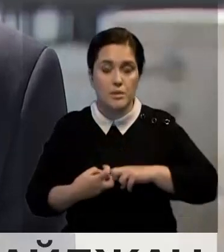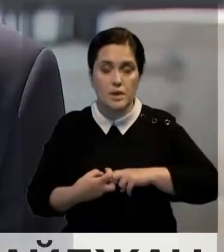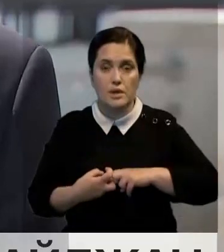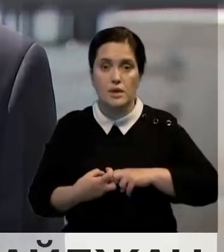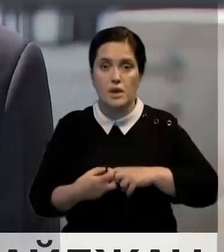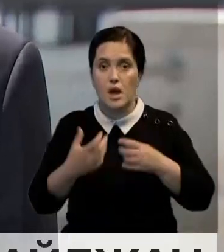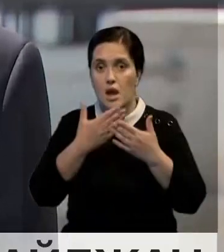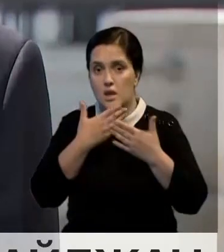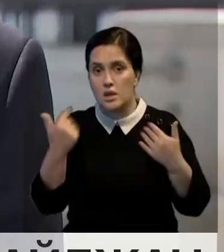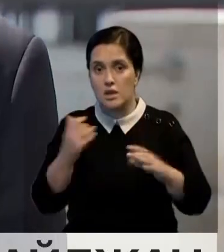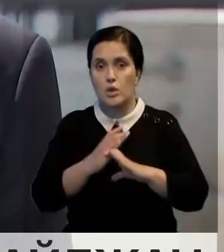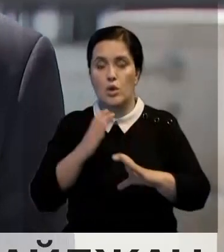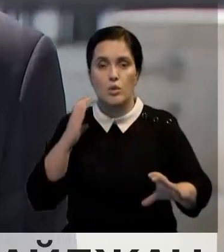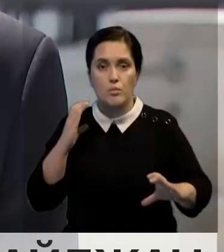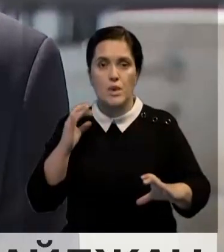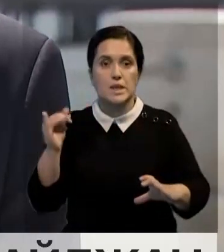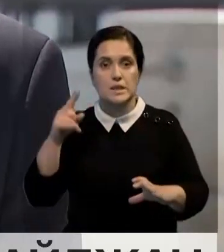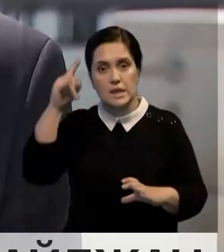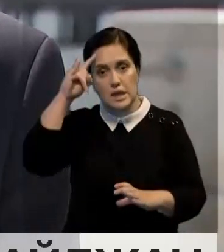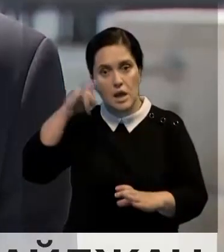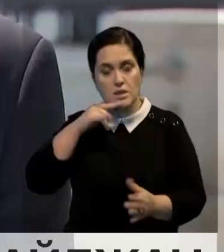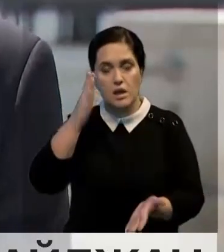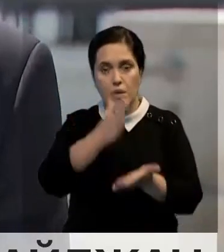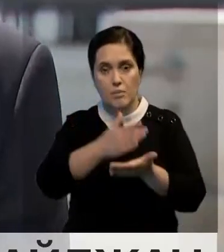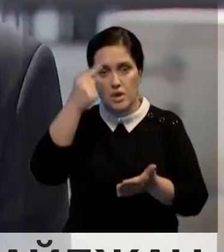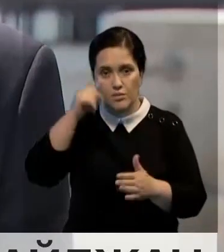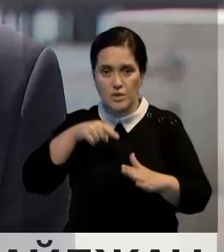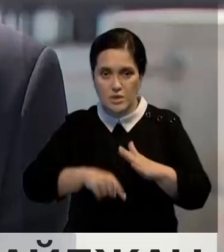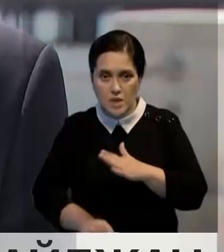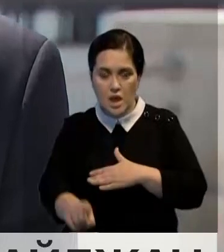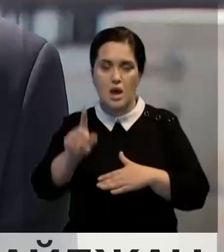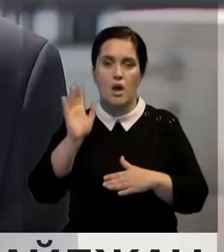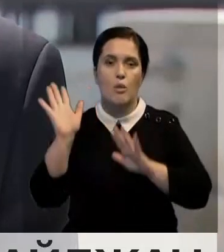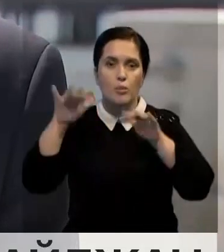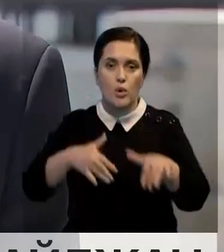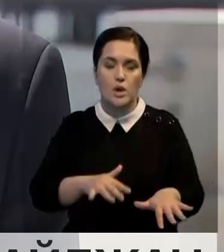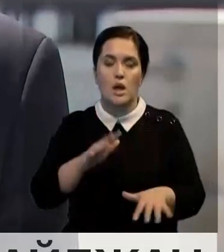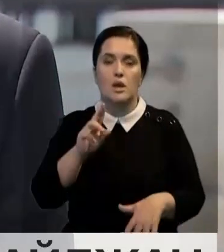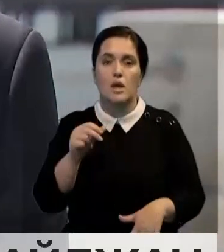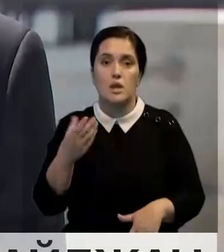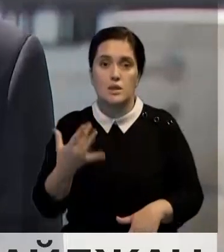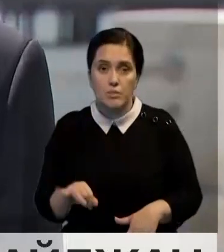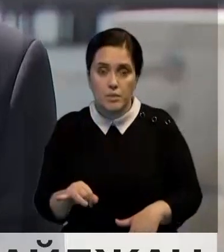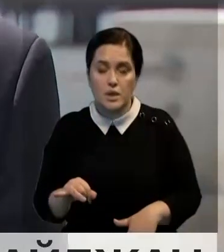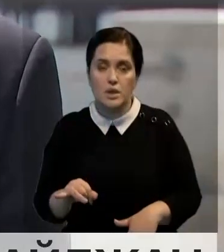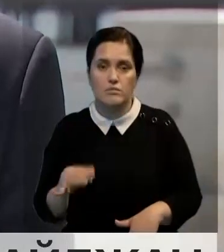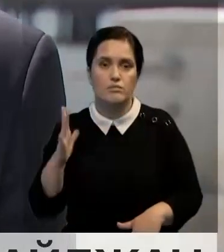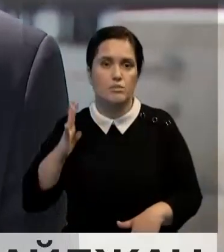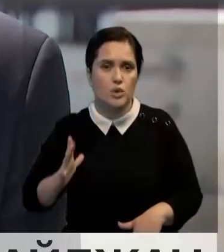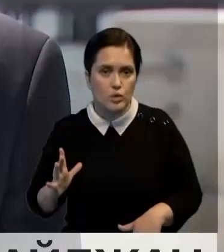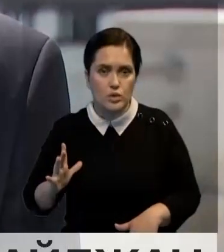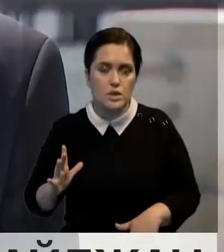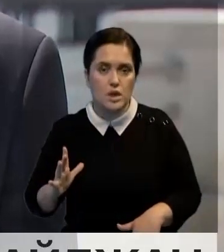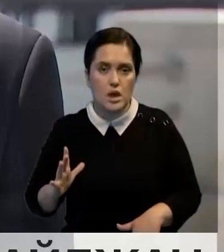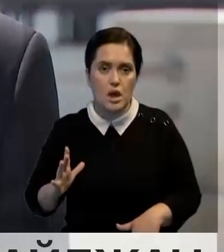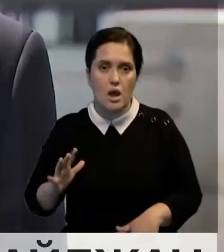что нет трубопровода из Казахстана в Азербайджан по дну Каспийского моря. И, соответственно, приходится и придется